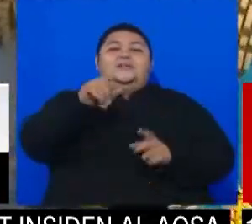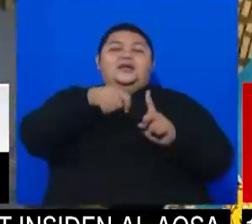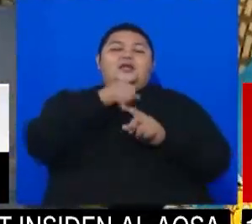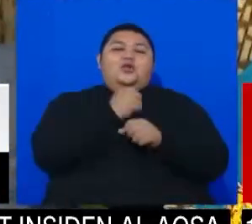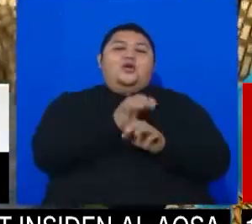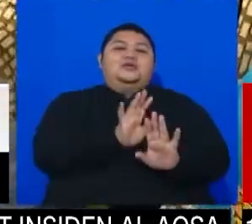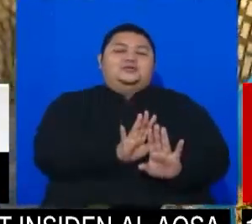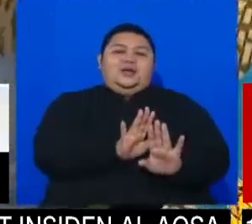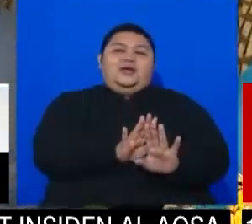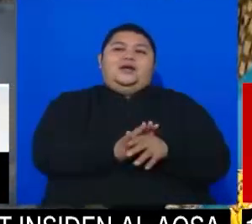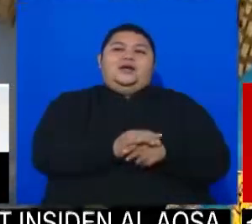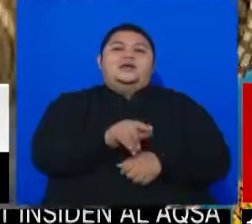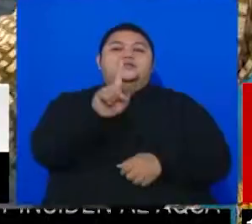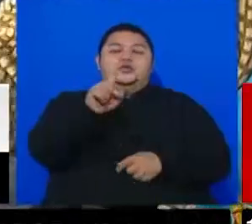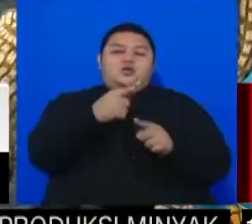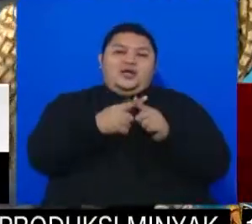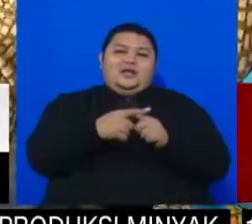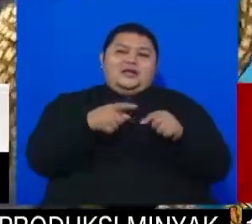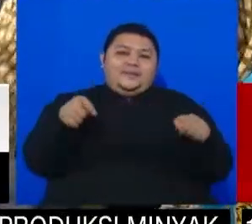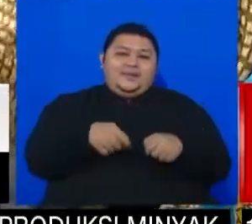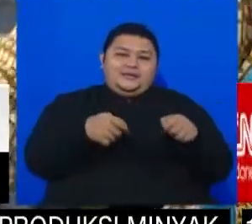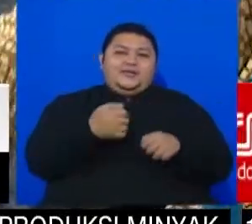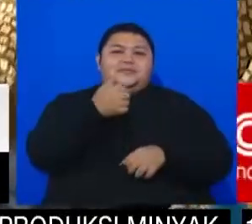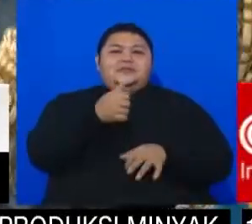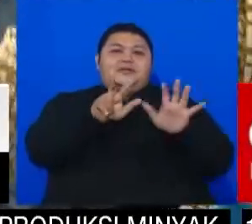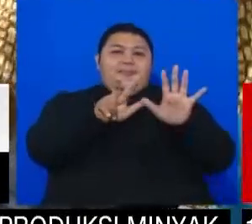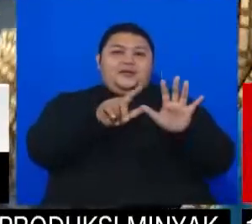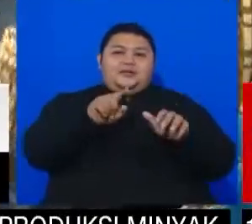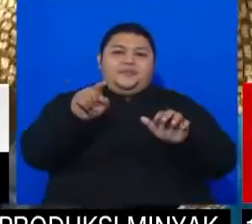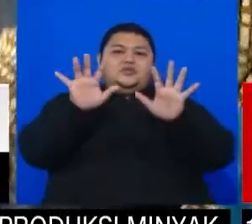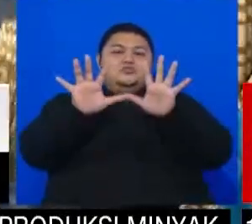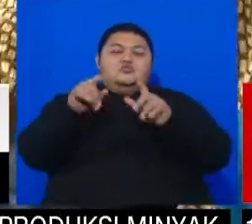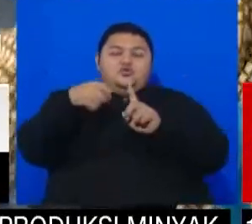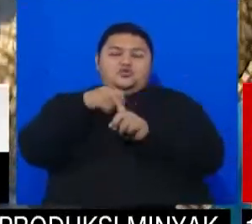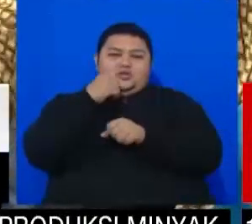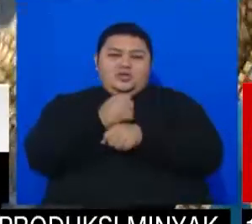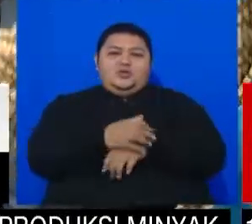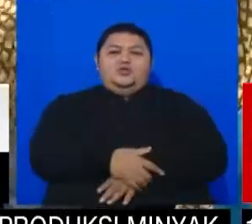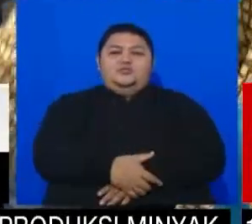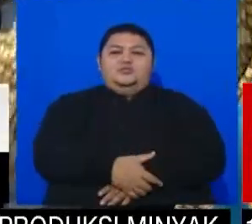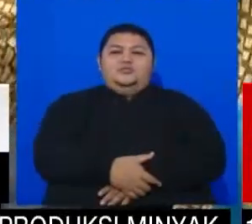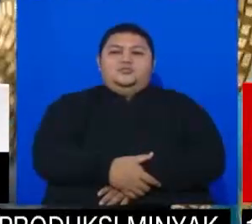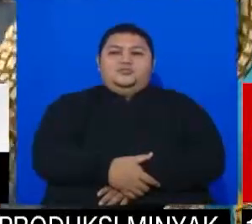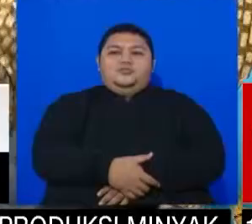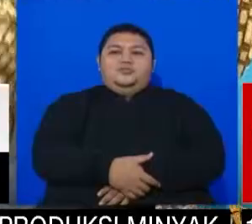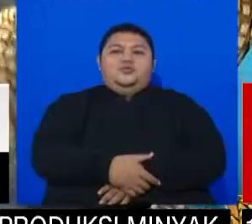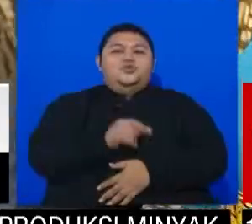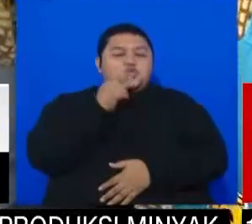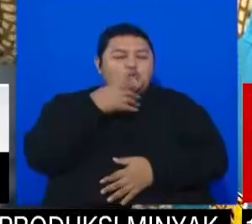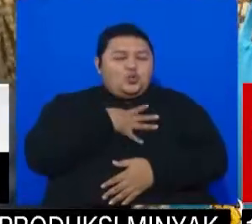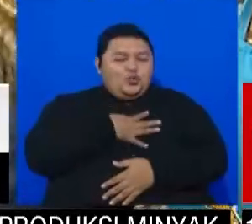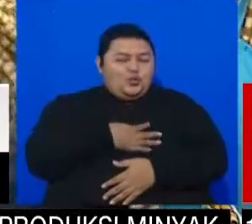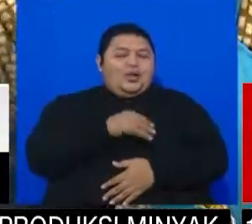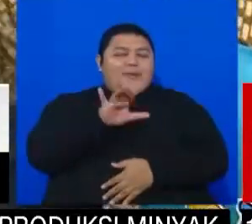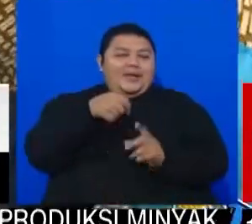katanya di angkringan Tete ini untuk satu kali masak bisa sampai 8 sampai 10 kilo. Aduh, luar biasa. Untung masih 5 kilo.